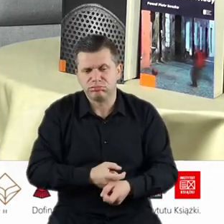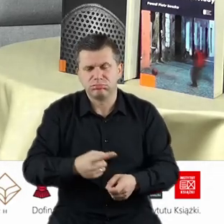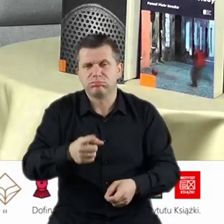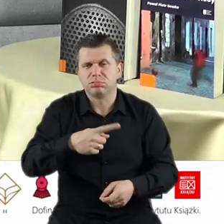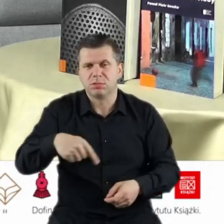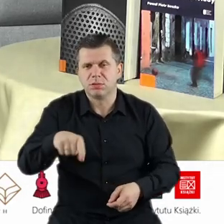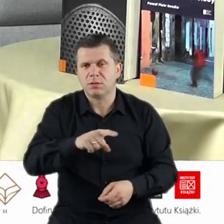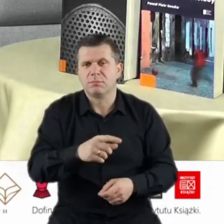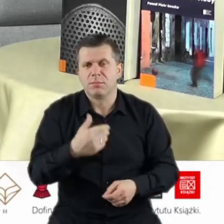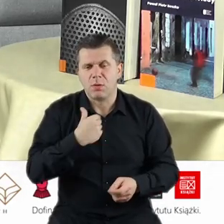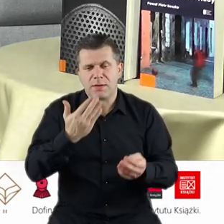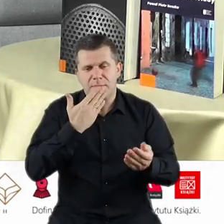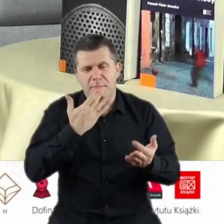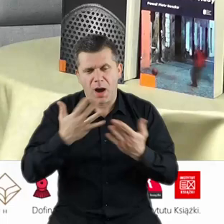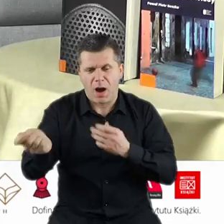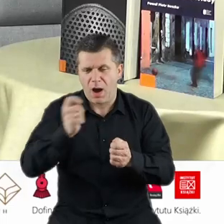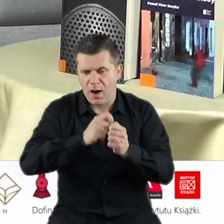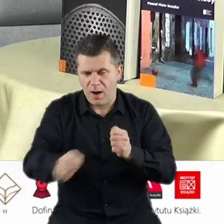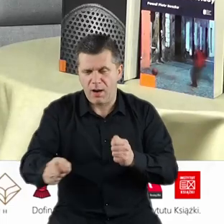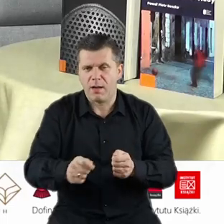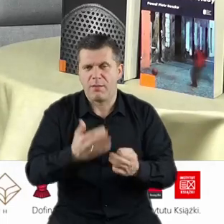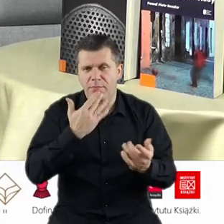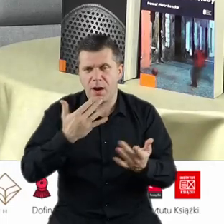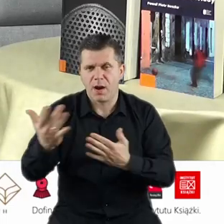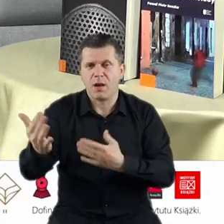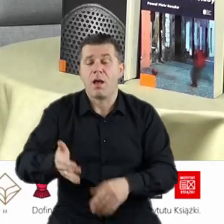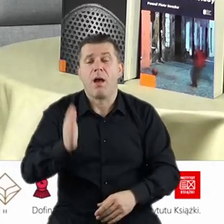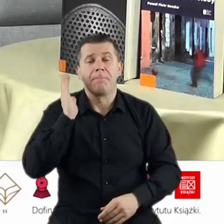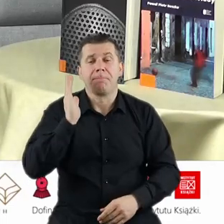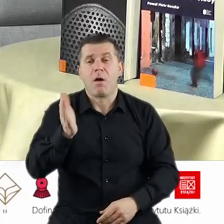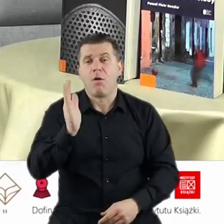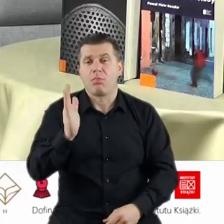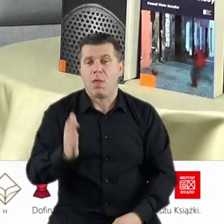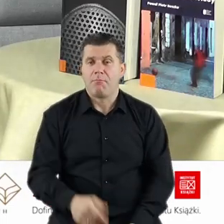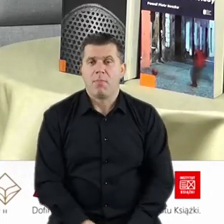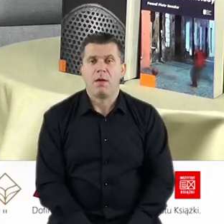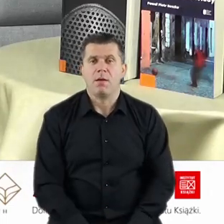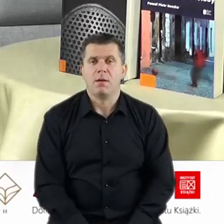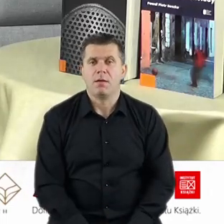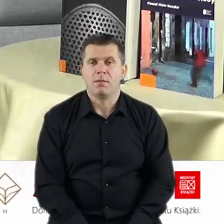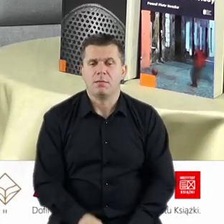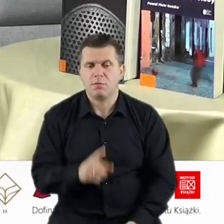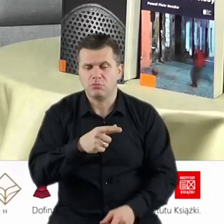zamordowanych tam ofiar, głównie żydowskich, zostały spalone. Potem